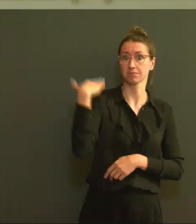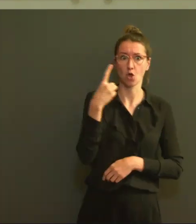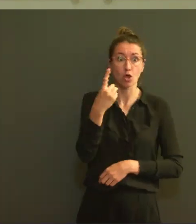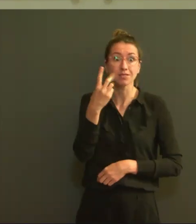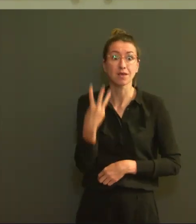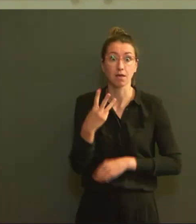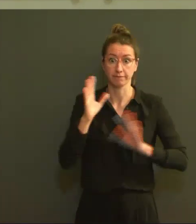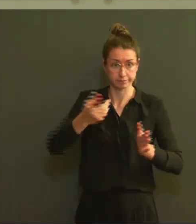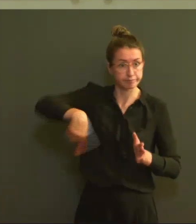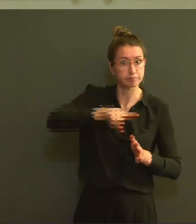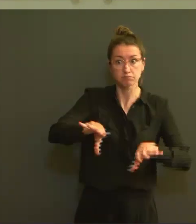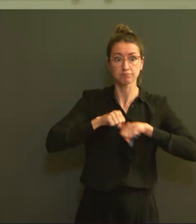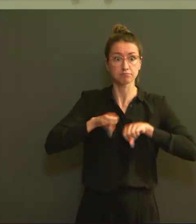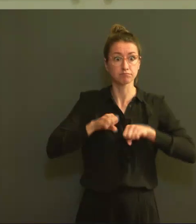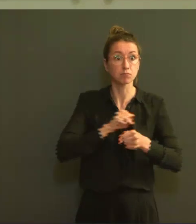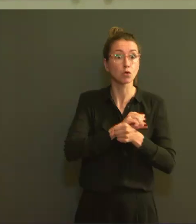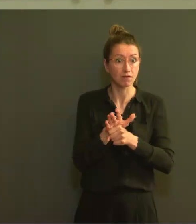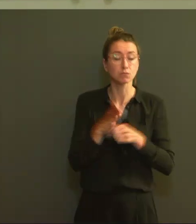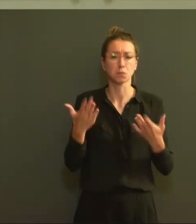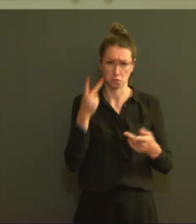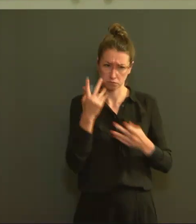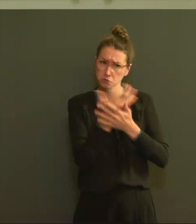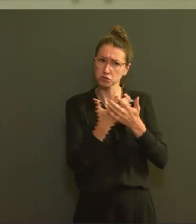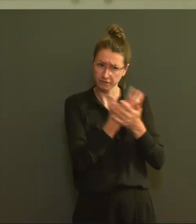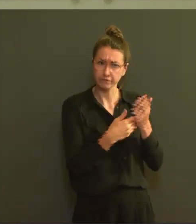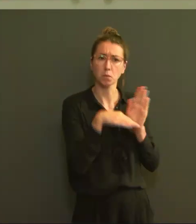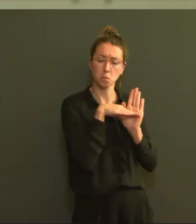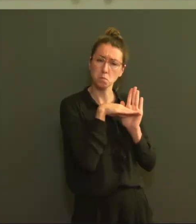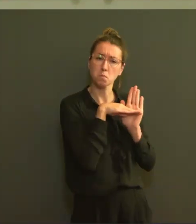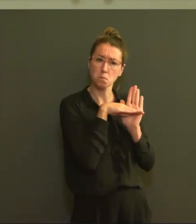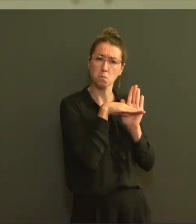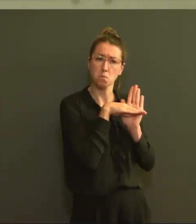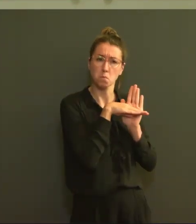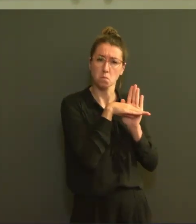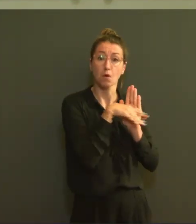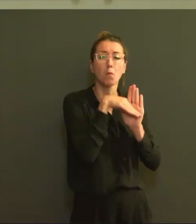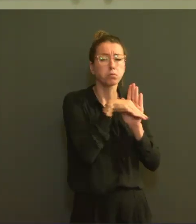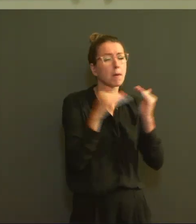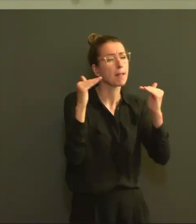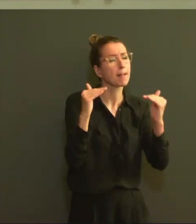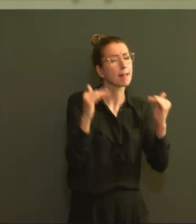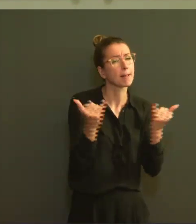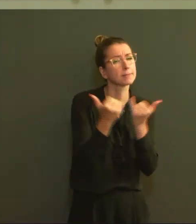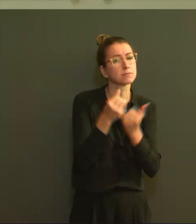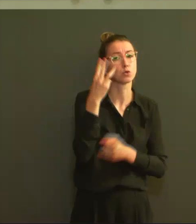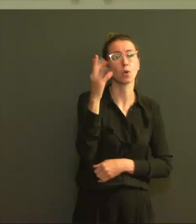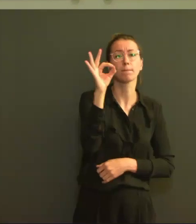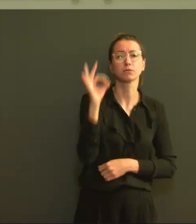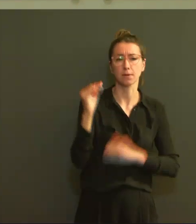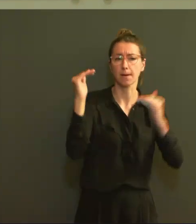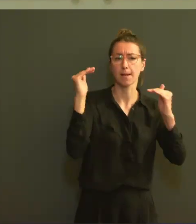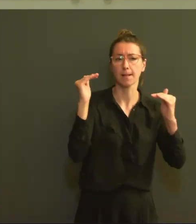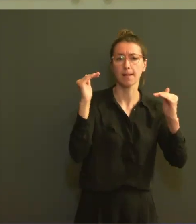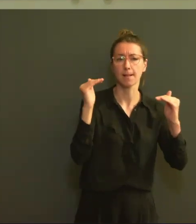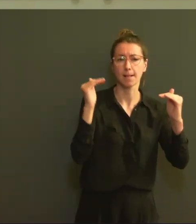une stabilisation du nombre d'infections, une très légère diminution de 3%. La plus forte augmentation, en